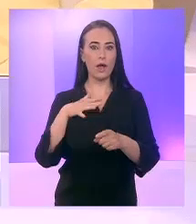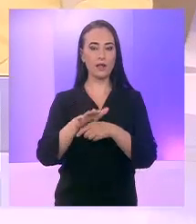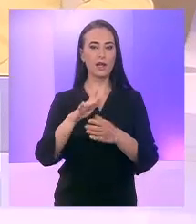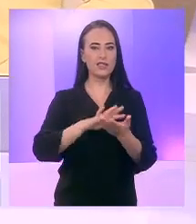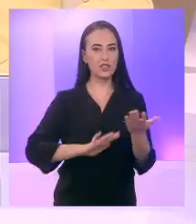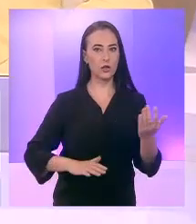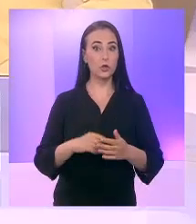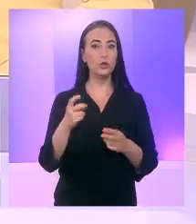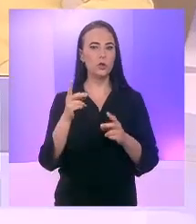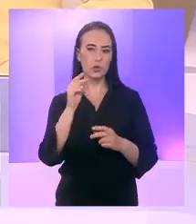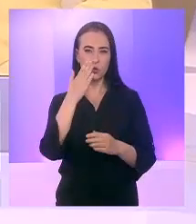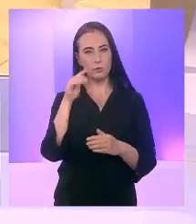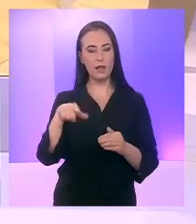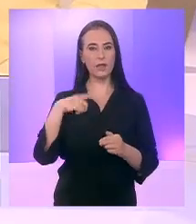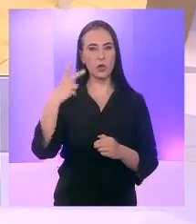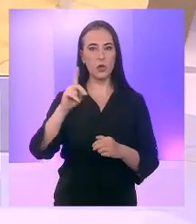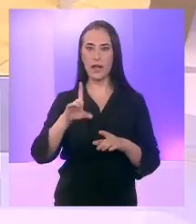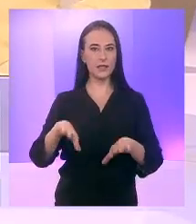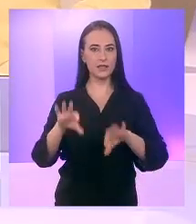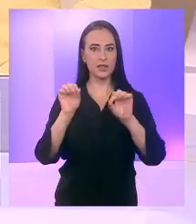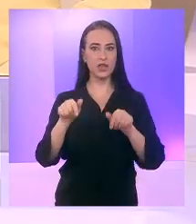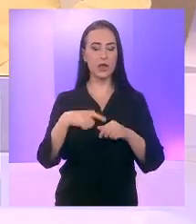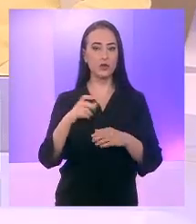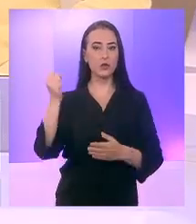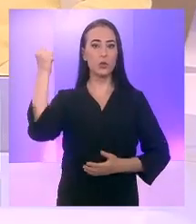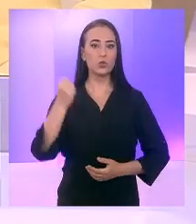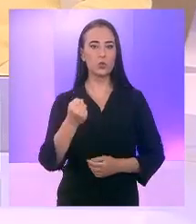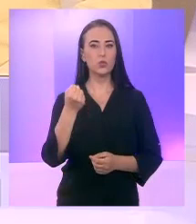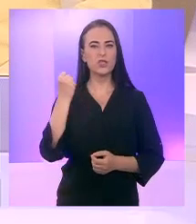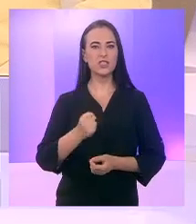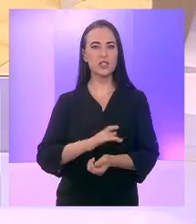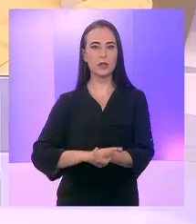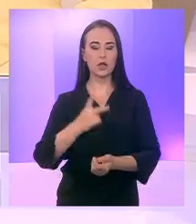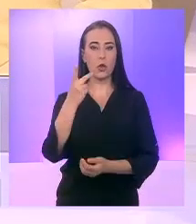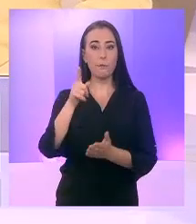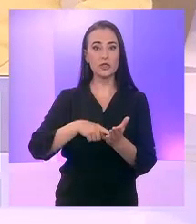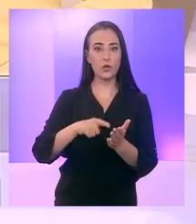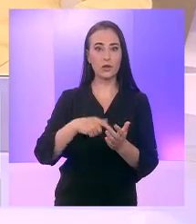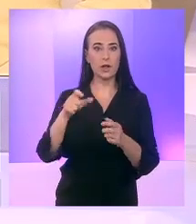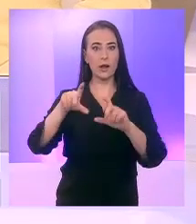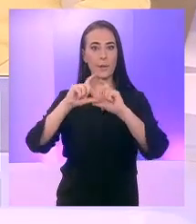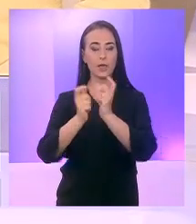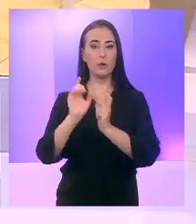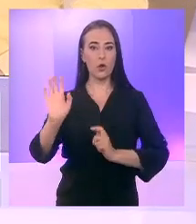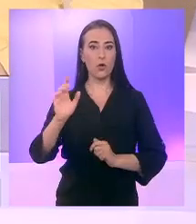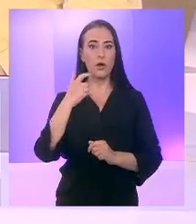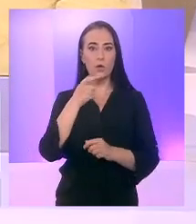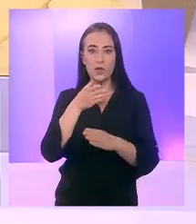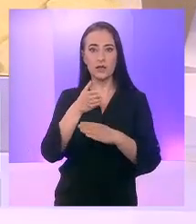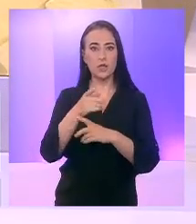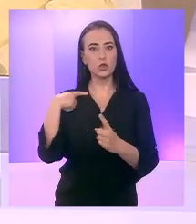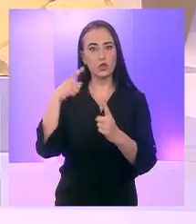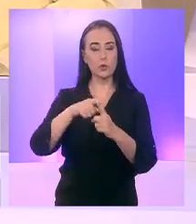atacul sângeros. Suspectul este în continuare de negăsit. Acesta ar fi ucis cu sânge rece doi pensionari, chiar în apartamentul lor,